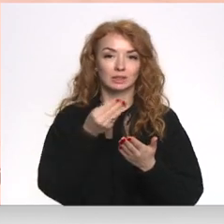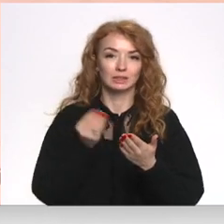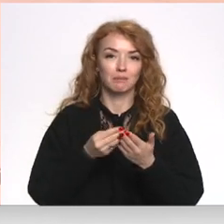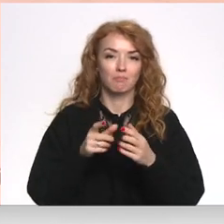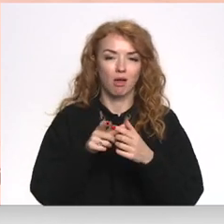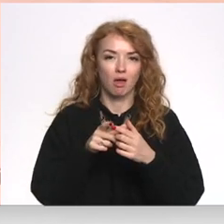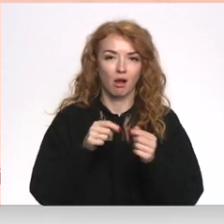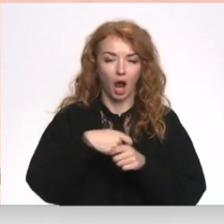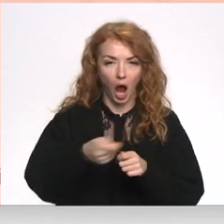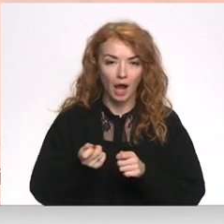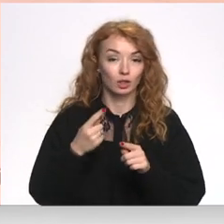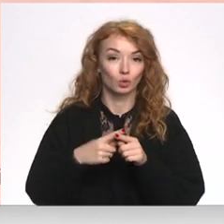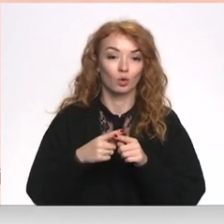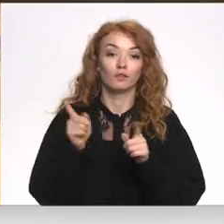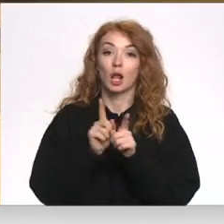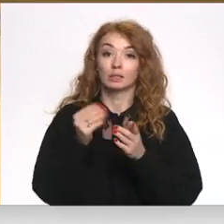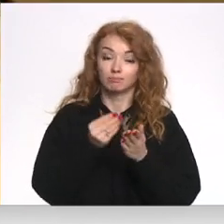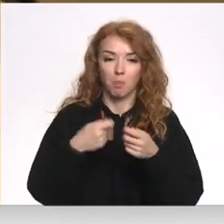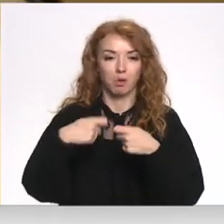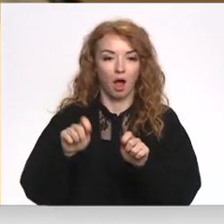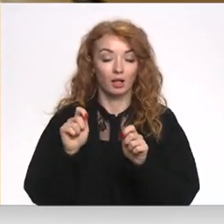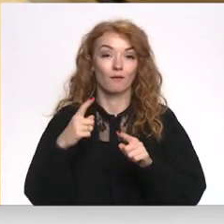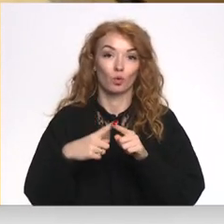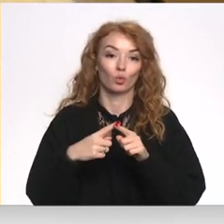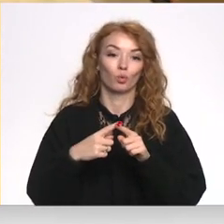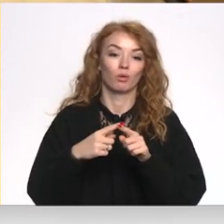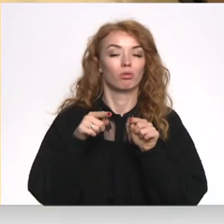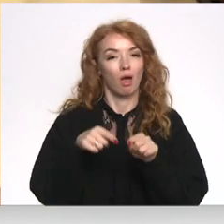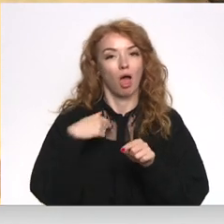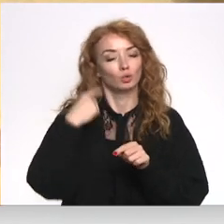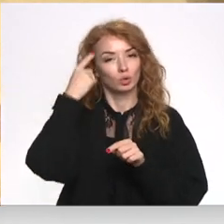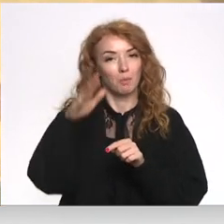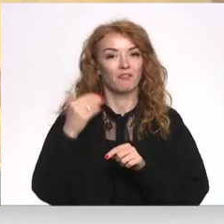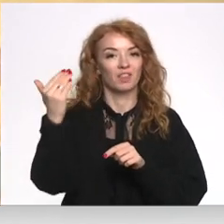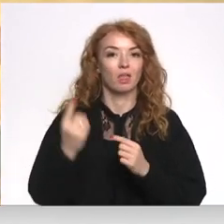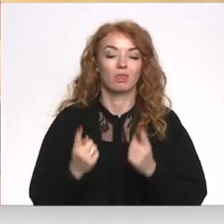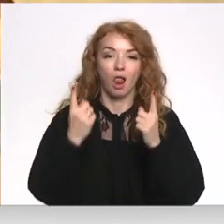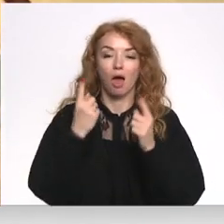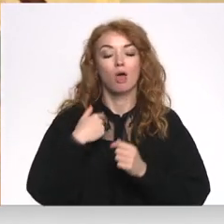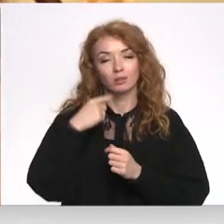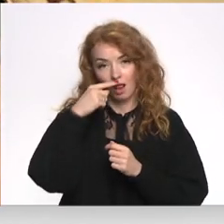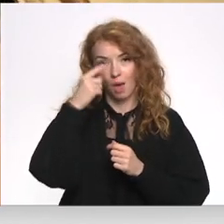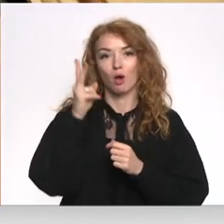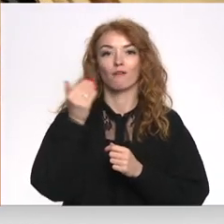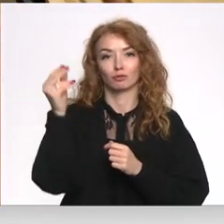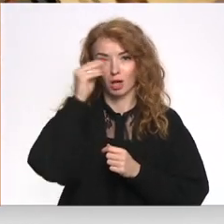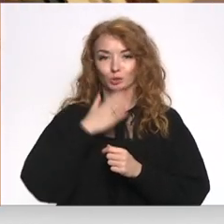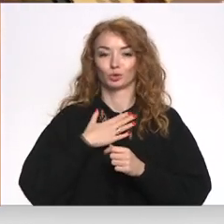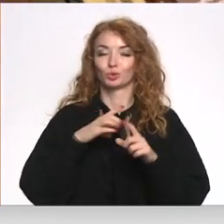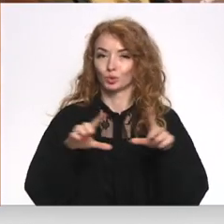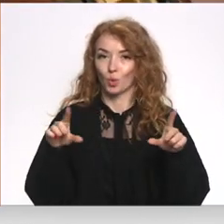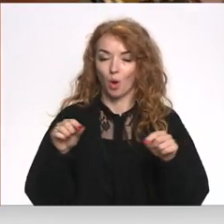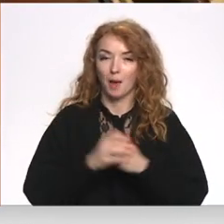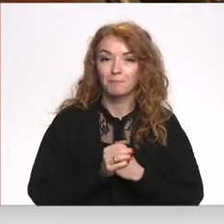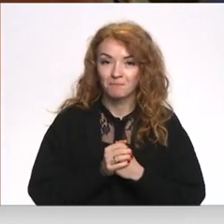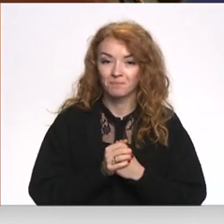kārtas, un viņš arī tā viņas pārdeva, un tā arī uzzināju par viņu talantu. Es par to lepojos, ka viņš mācījās mūsu skolā. Man viņš